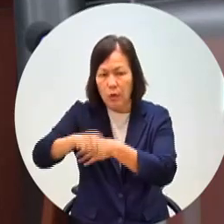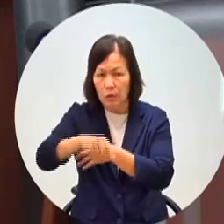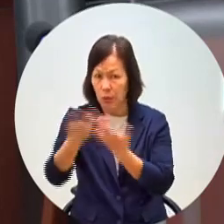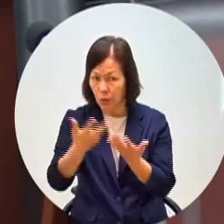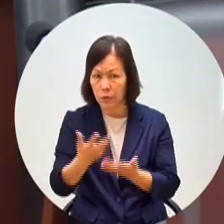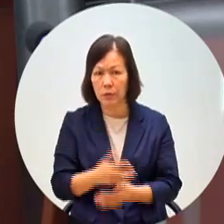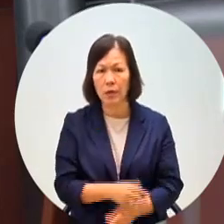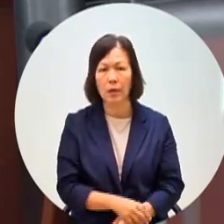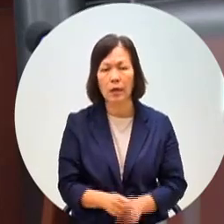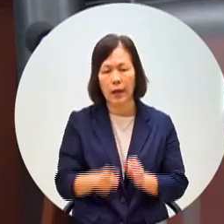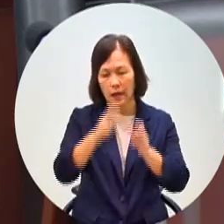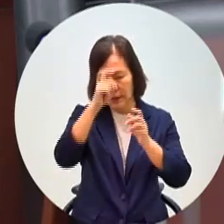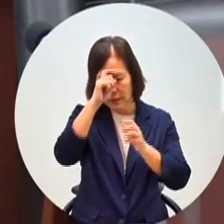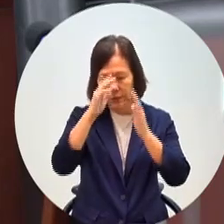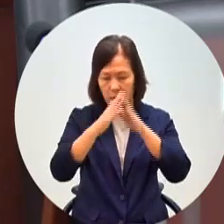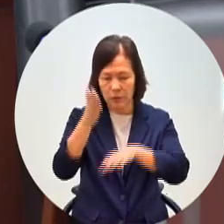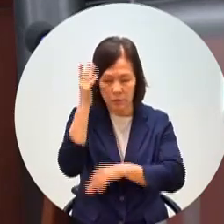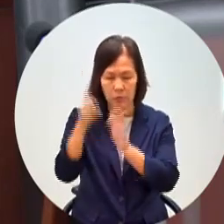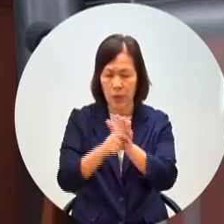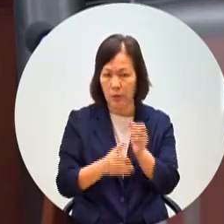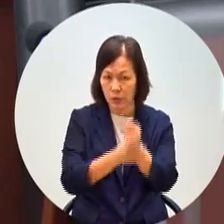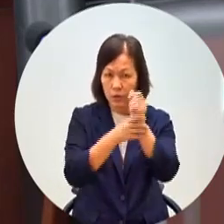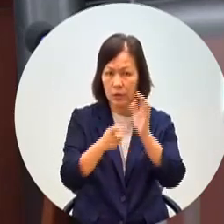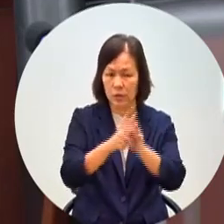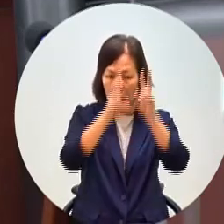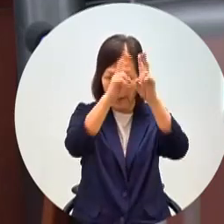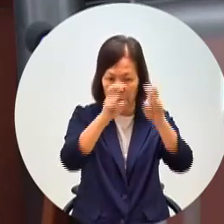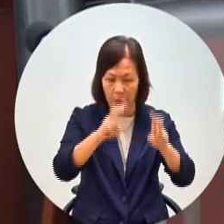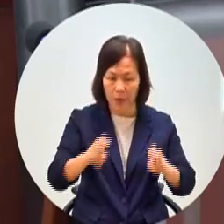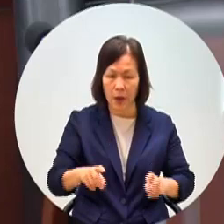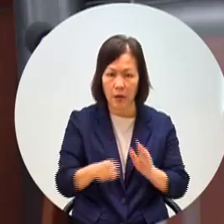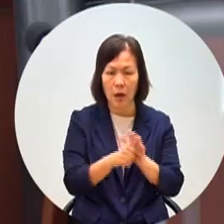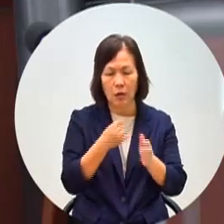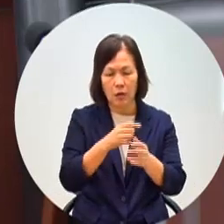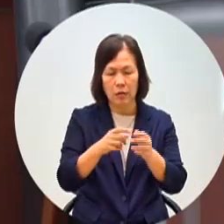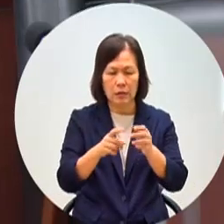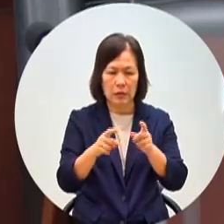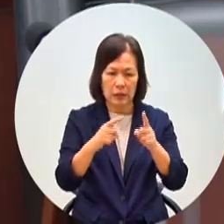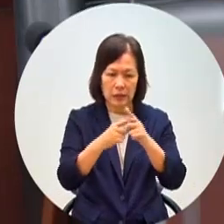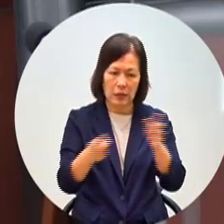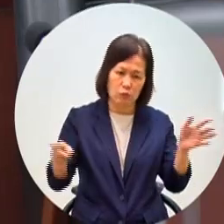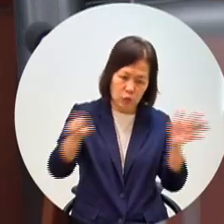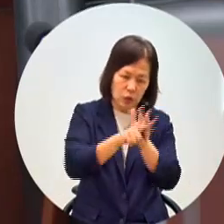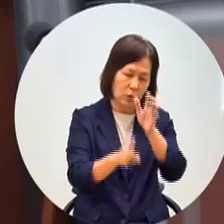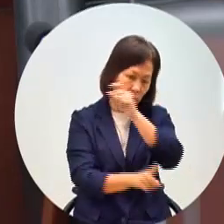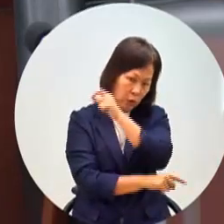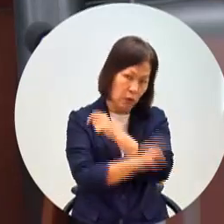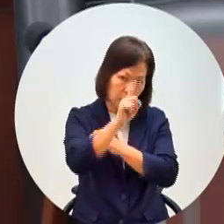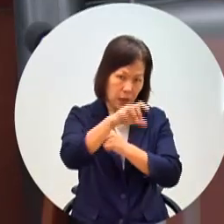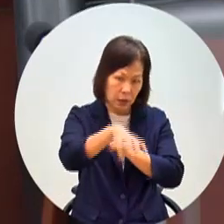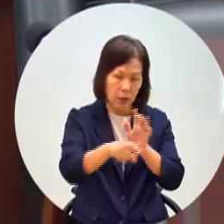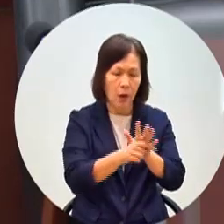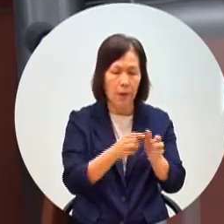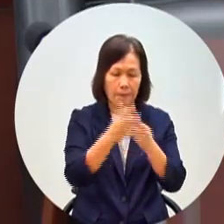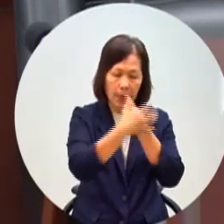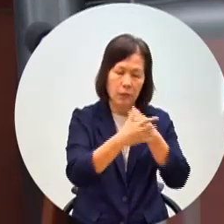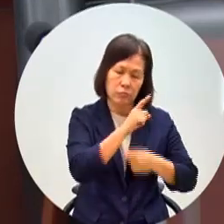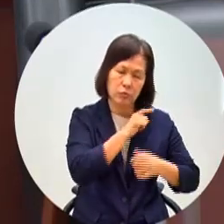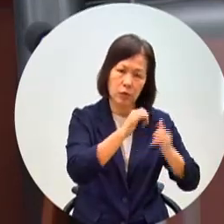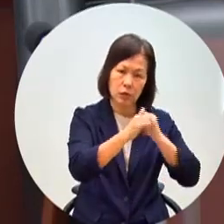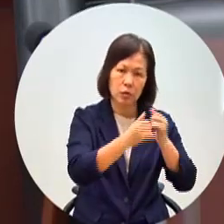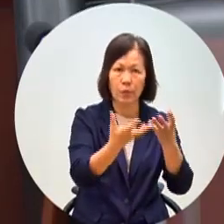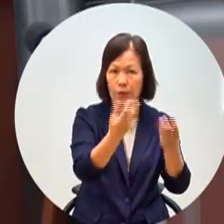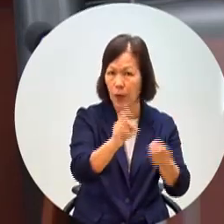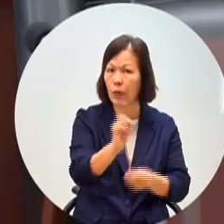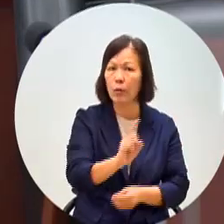望说市府能一支持我们塔位，因为最后一里路你为什么不好好保护自己的市民呢？那另外一